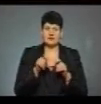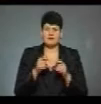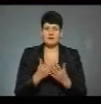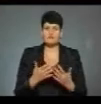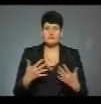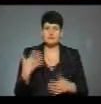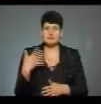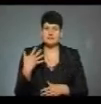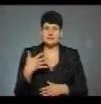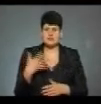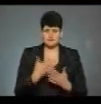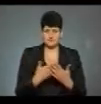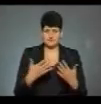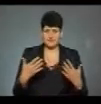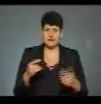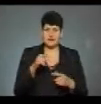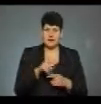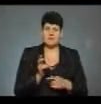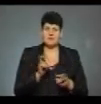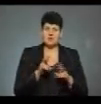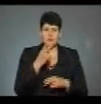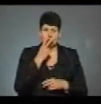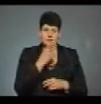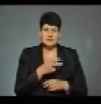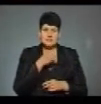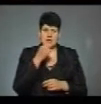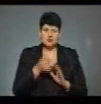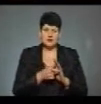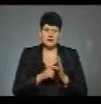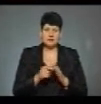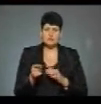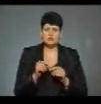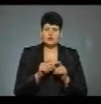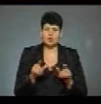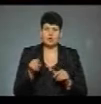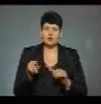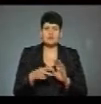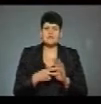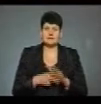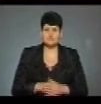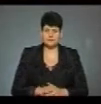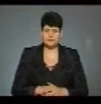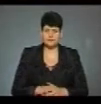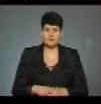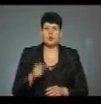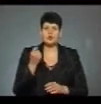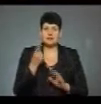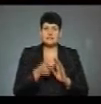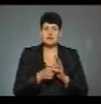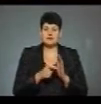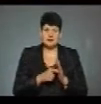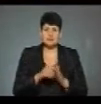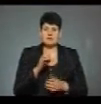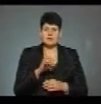із 50 експонатів. На неї прийшли подивитись старшокласники Тернопільської школи номер 7. 11-класник